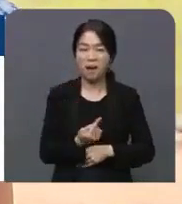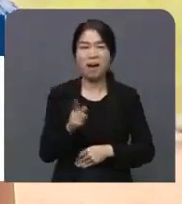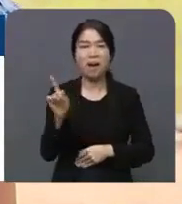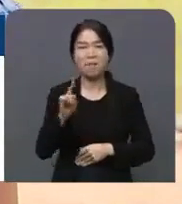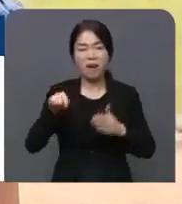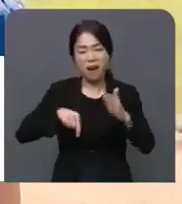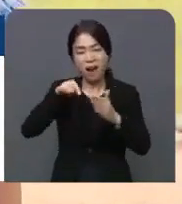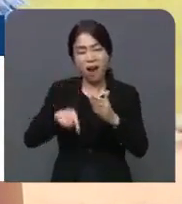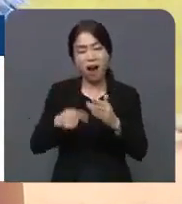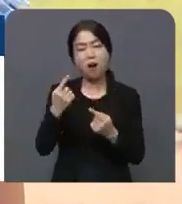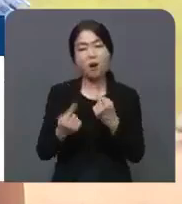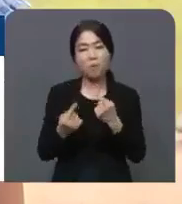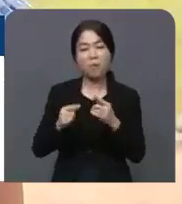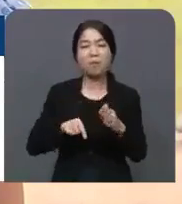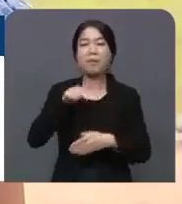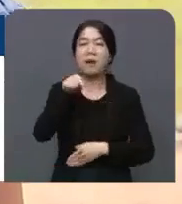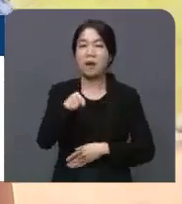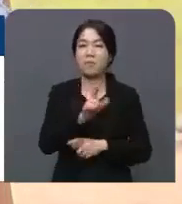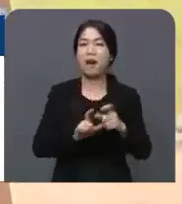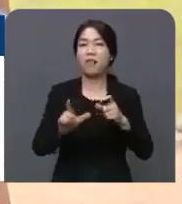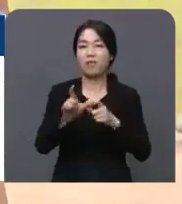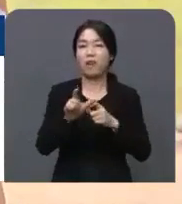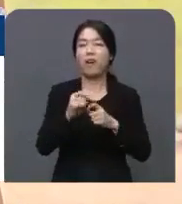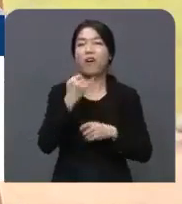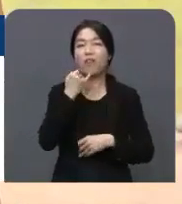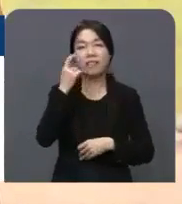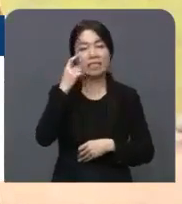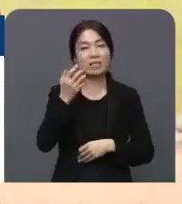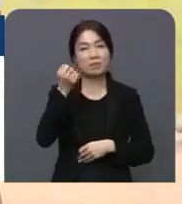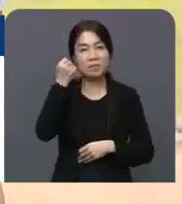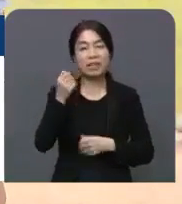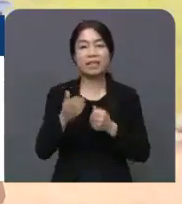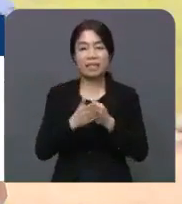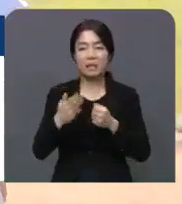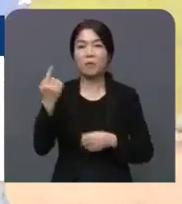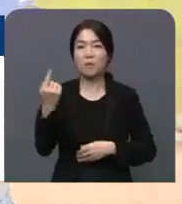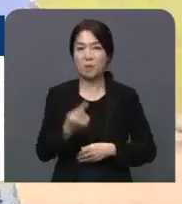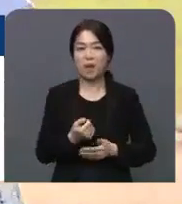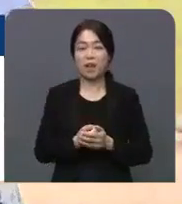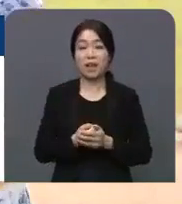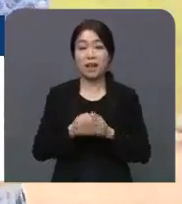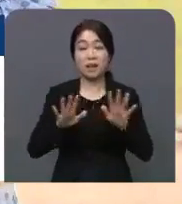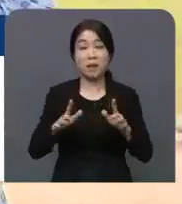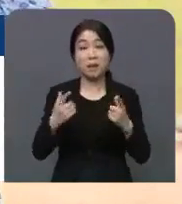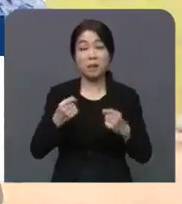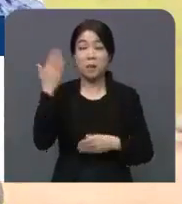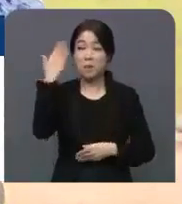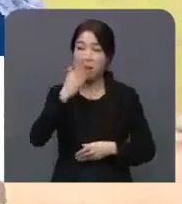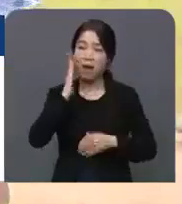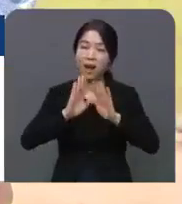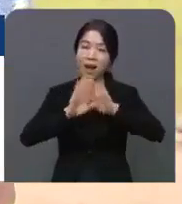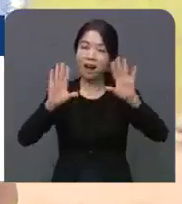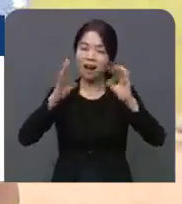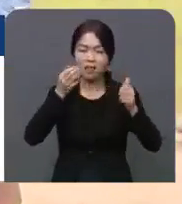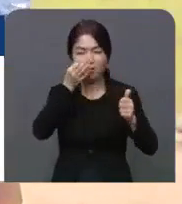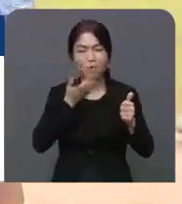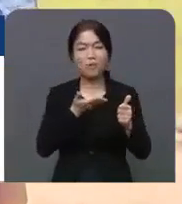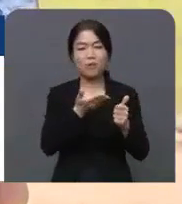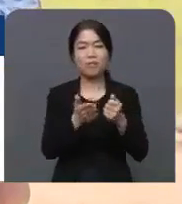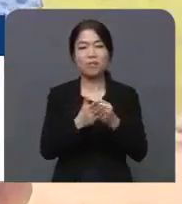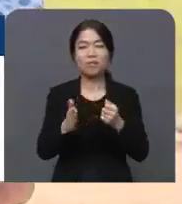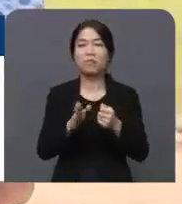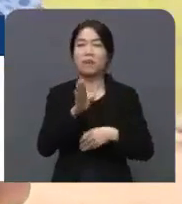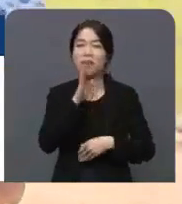아무래도 실내보다는 실외가 더 덜 불안해가지고 나오게 됐고요. 이렇게 맑은 하늘 아이들에게 보여줄 수